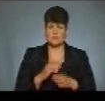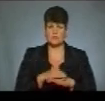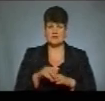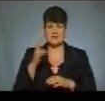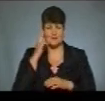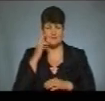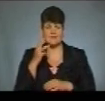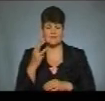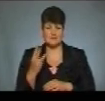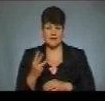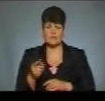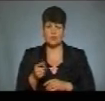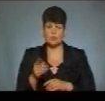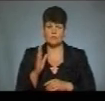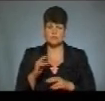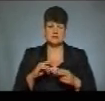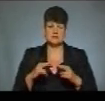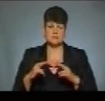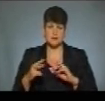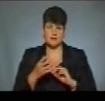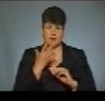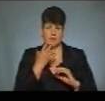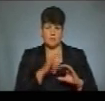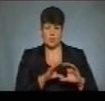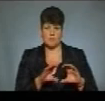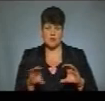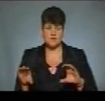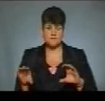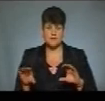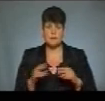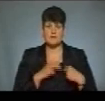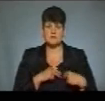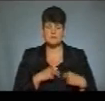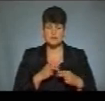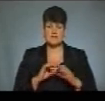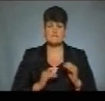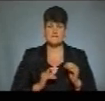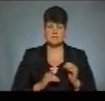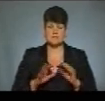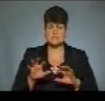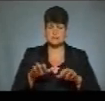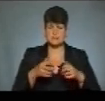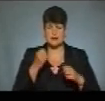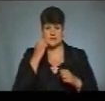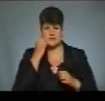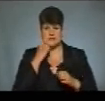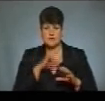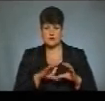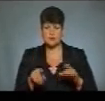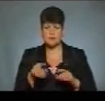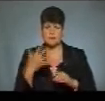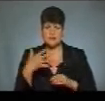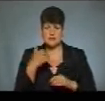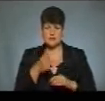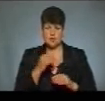3 у Тернополі, де відбувається заміна тепломереж. Працівники підрядної фірми демонтують старі труби, яким 50 років, і